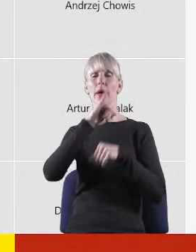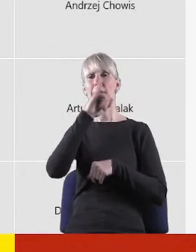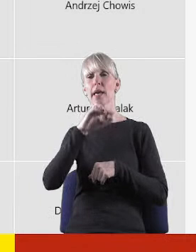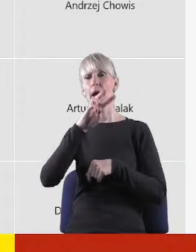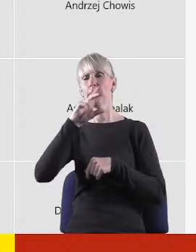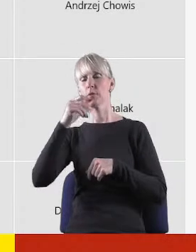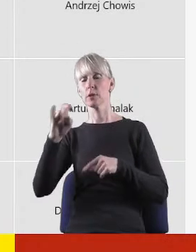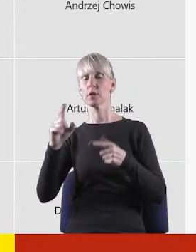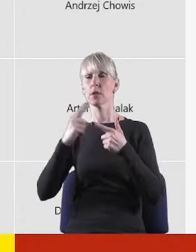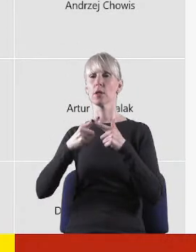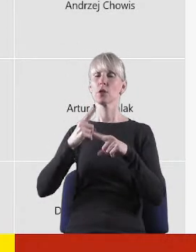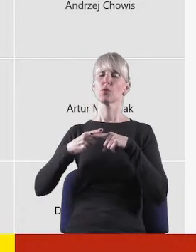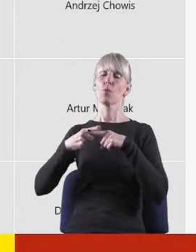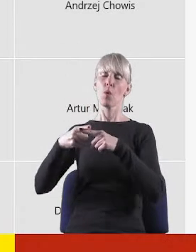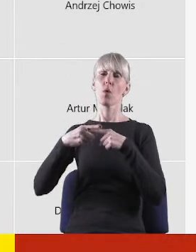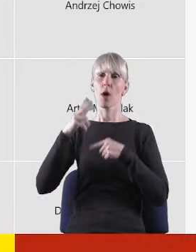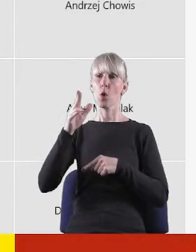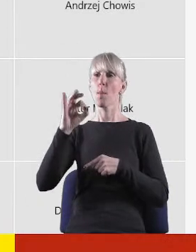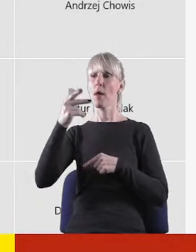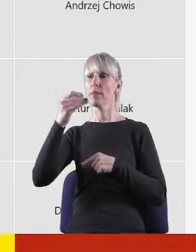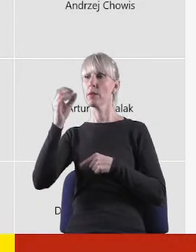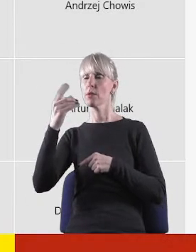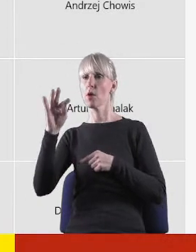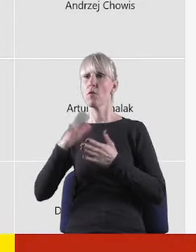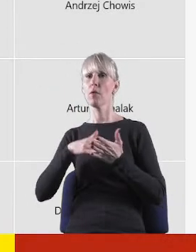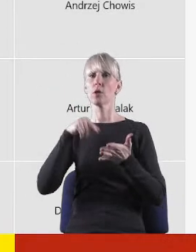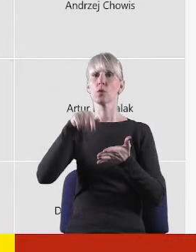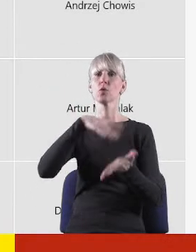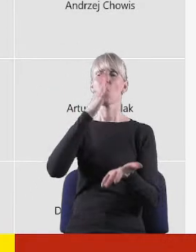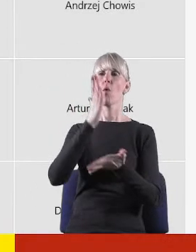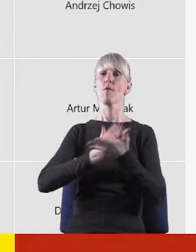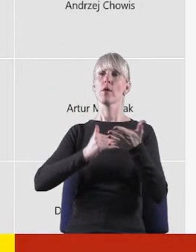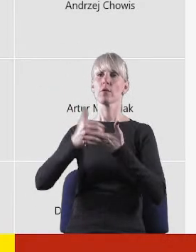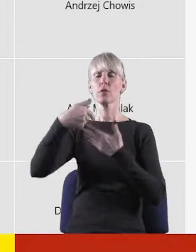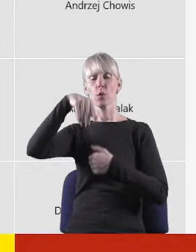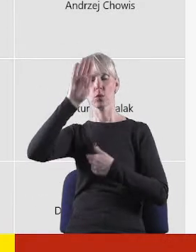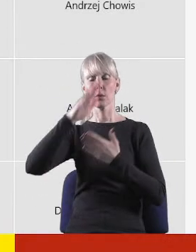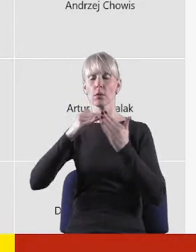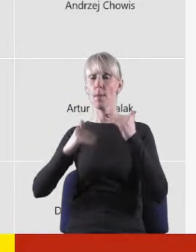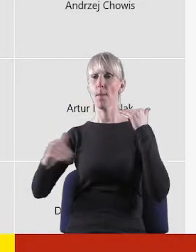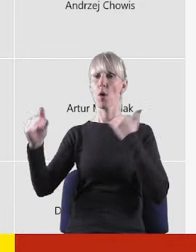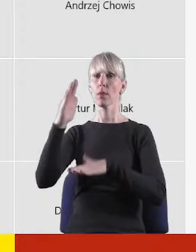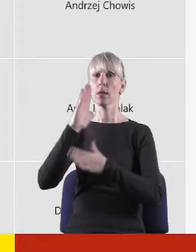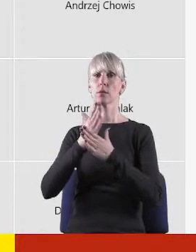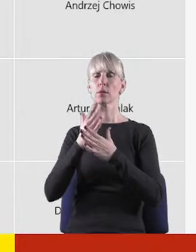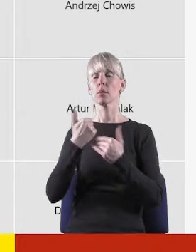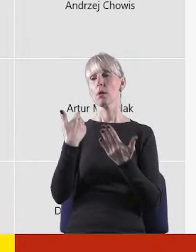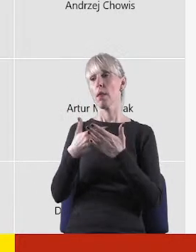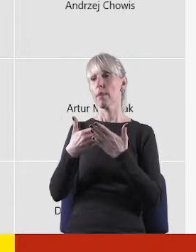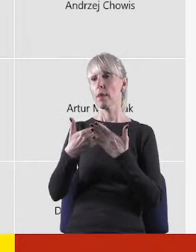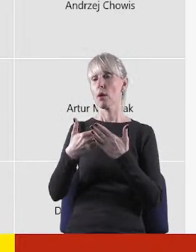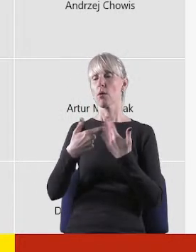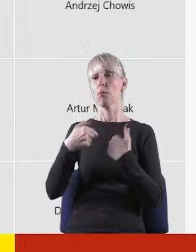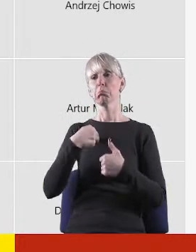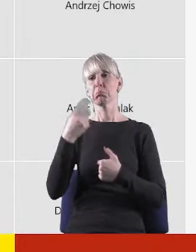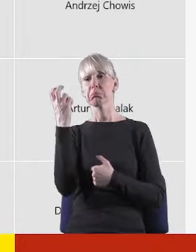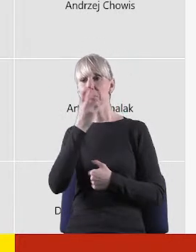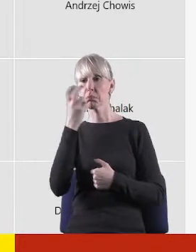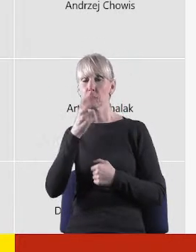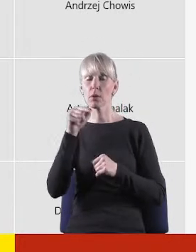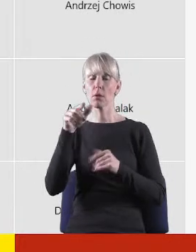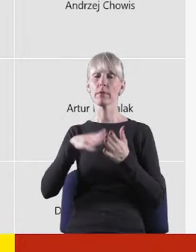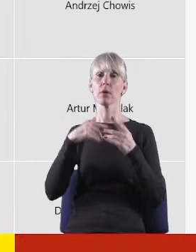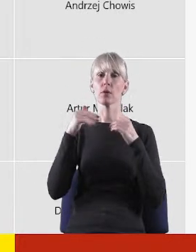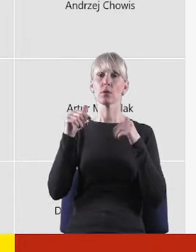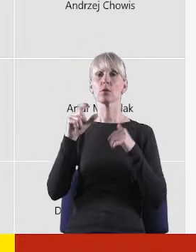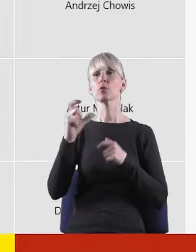jest rzeczywiście też ogólnokrajowe, ale w Łódzkiem jest ponad średnią. Stąd moja głęboka ciekawość i wątpliwości, co tu się